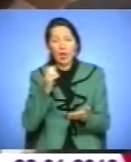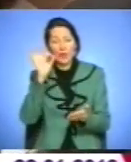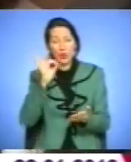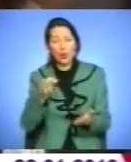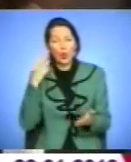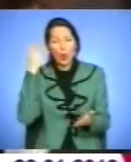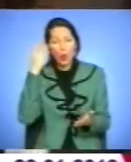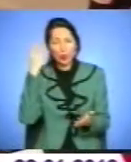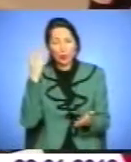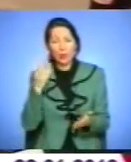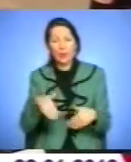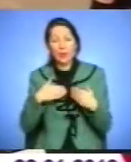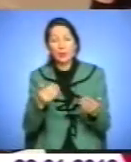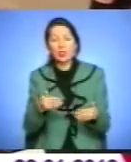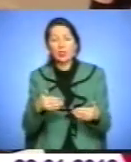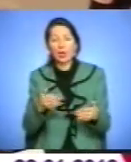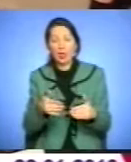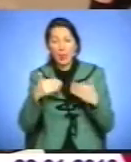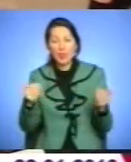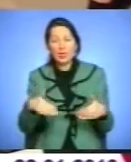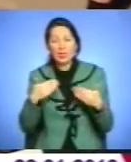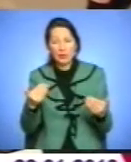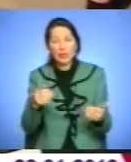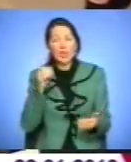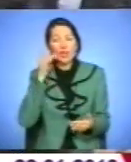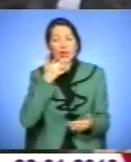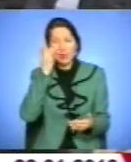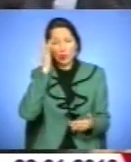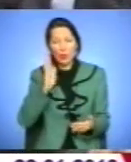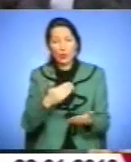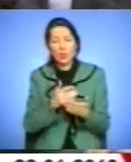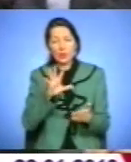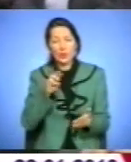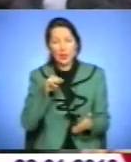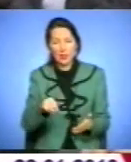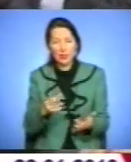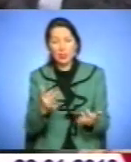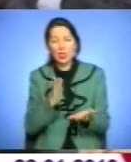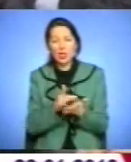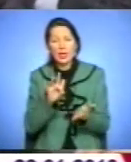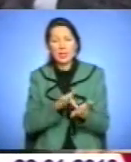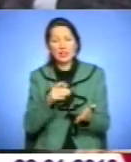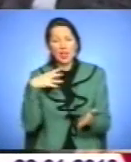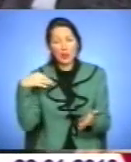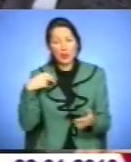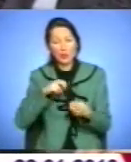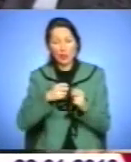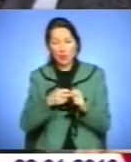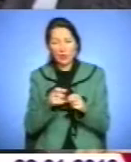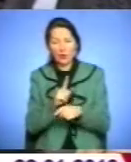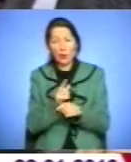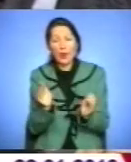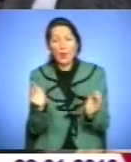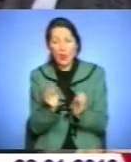літні місяці – майже 5 тисяч. І хоч серед нововідкритих центрів у Львові та Івано-Франківську Тернопільський найменший,